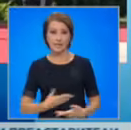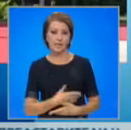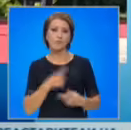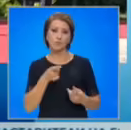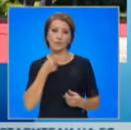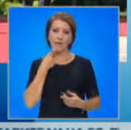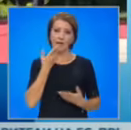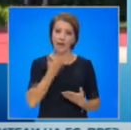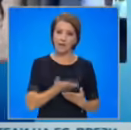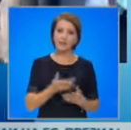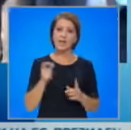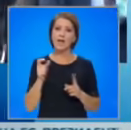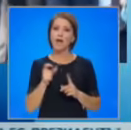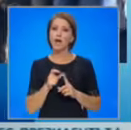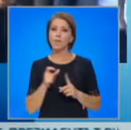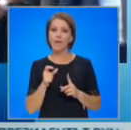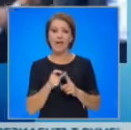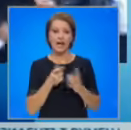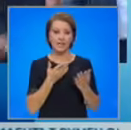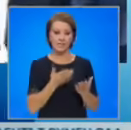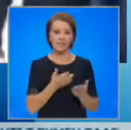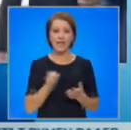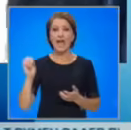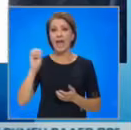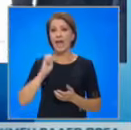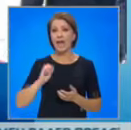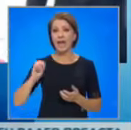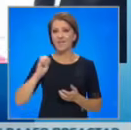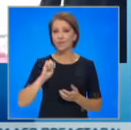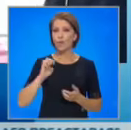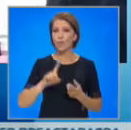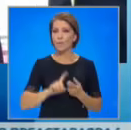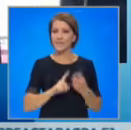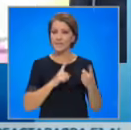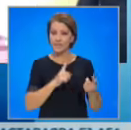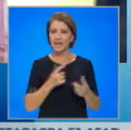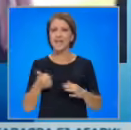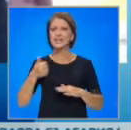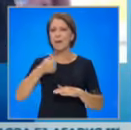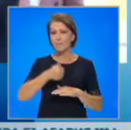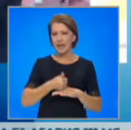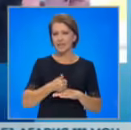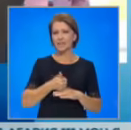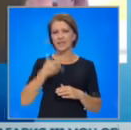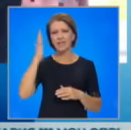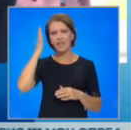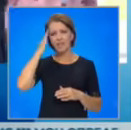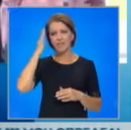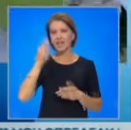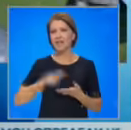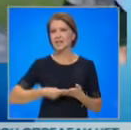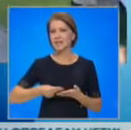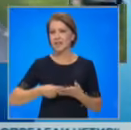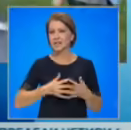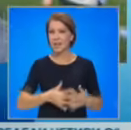изразил и пред председателя на Европейския съвет Шарл Мишел, еврокомисаря по разширяването Оливер Вархей и заместник помощник държавния секретар на Съединените